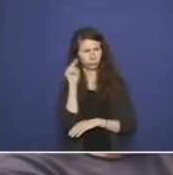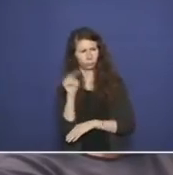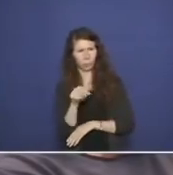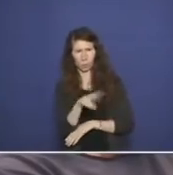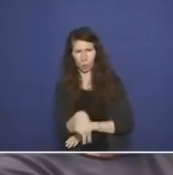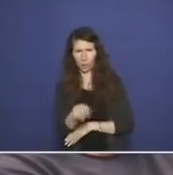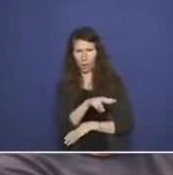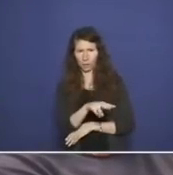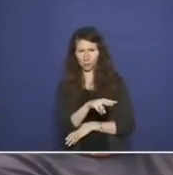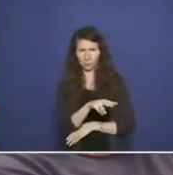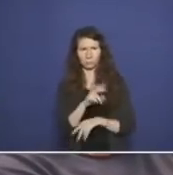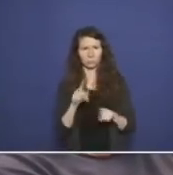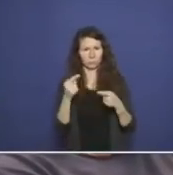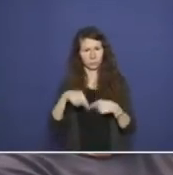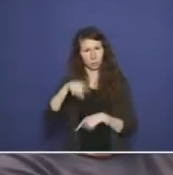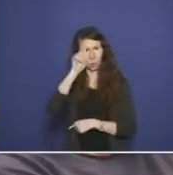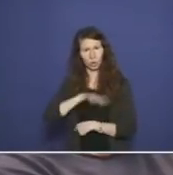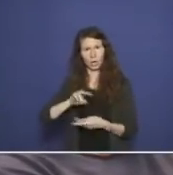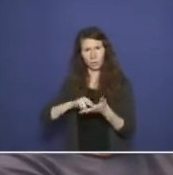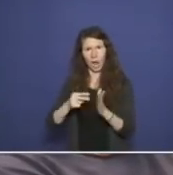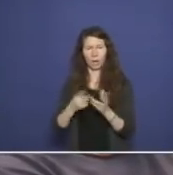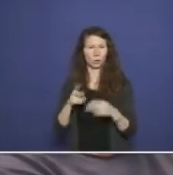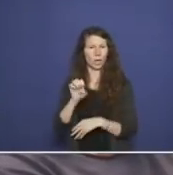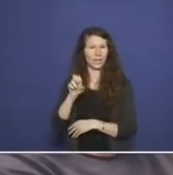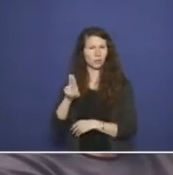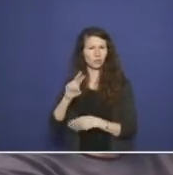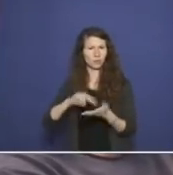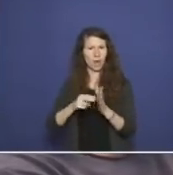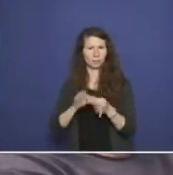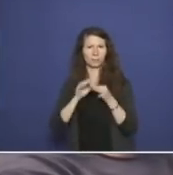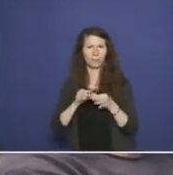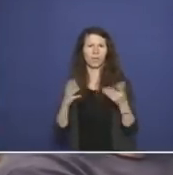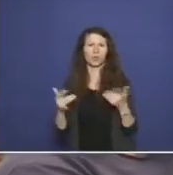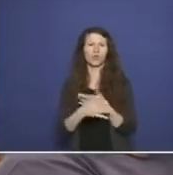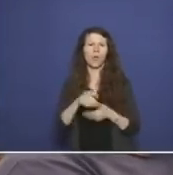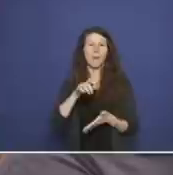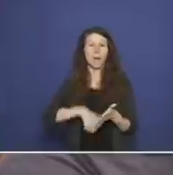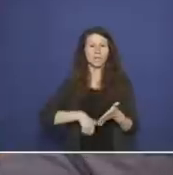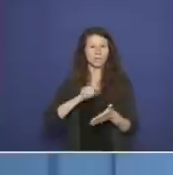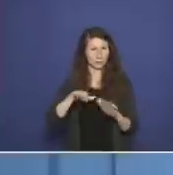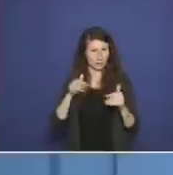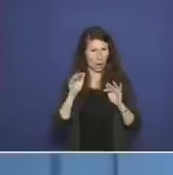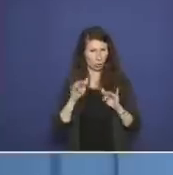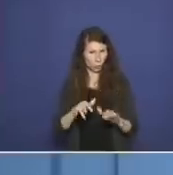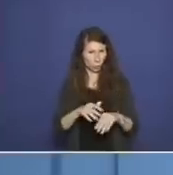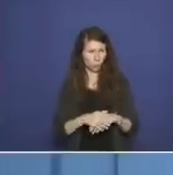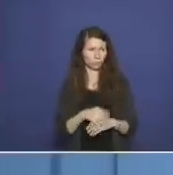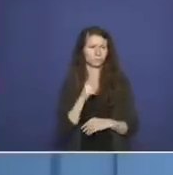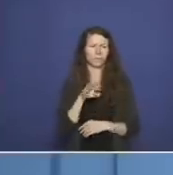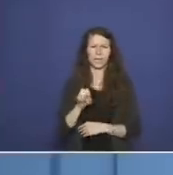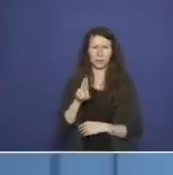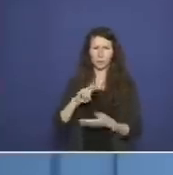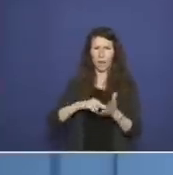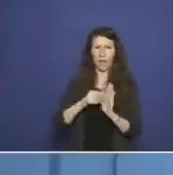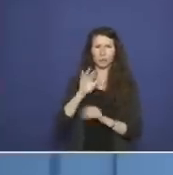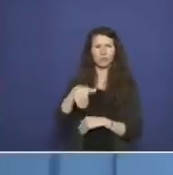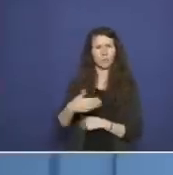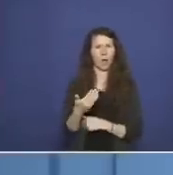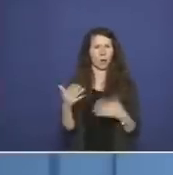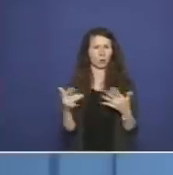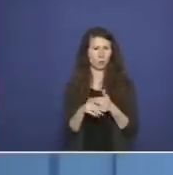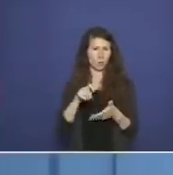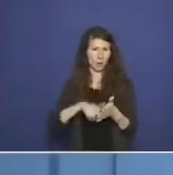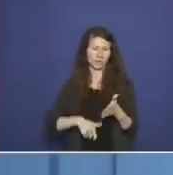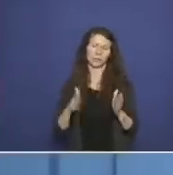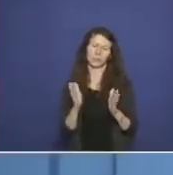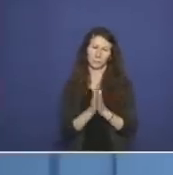Auswirkungen auf die Pläne in Deutschland bzw. der EU mit dem grünen Pass? Danke. Also die EU-Pläne zum grünen Pass, dazu müssten Sie